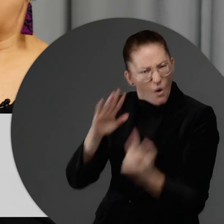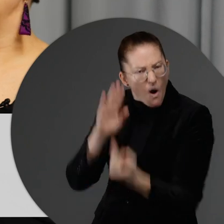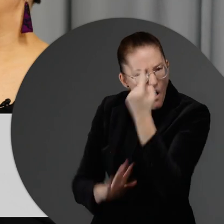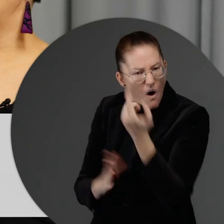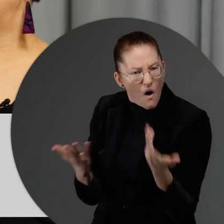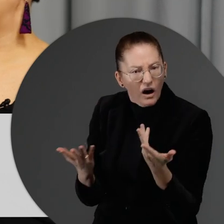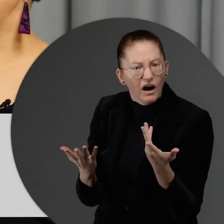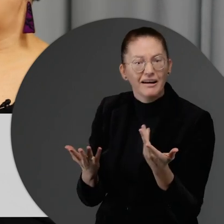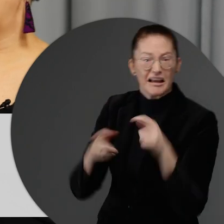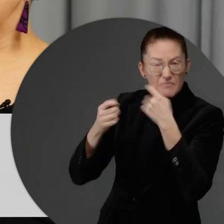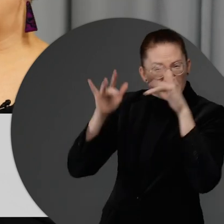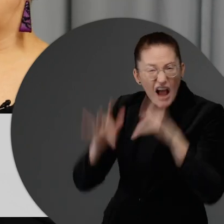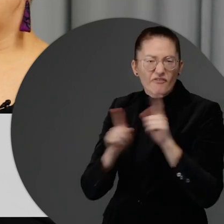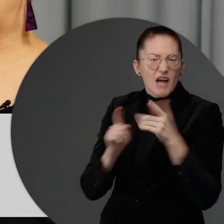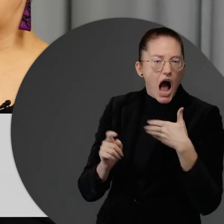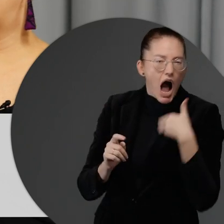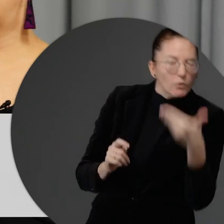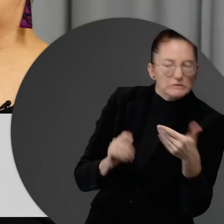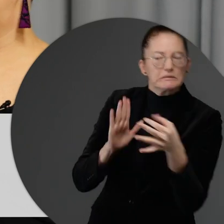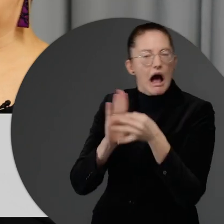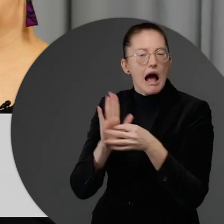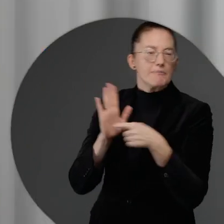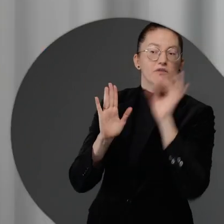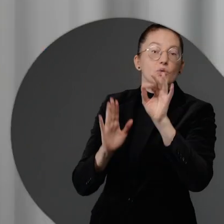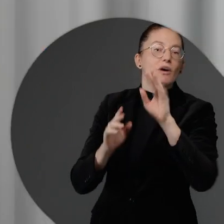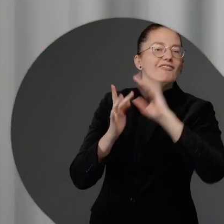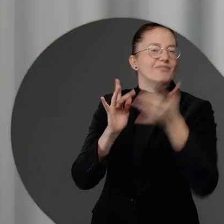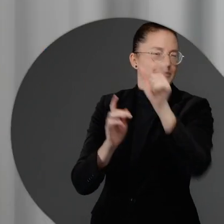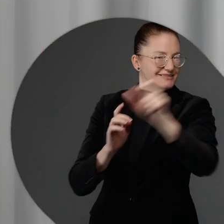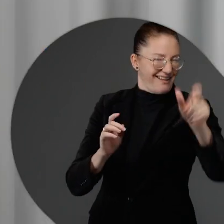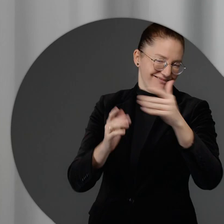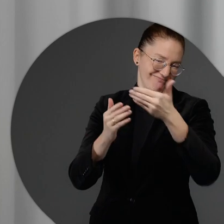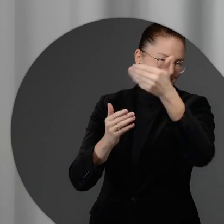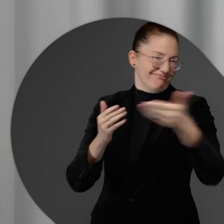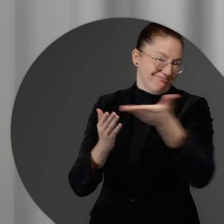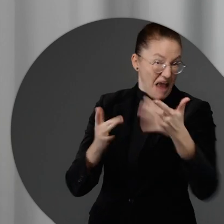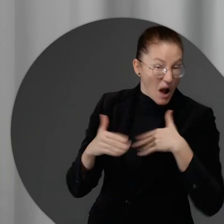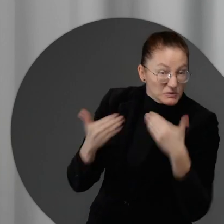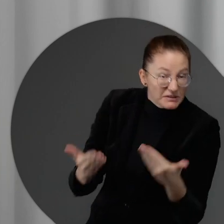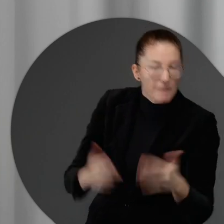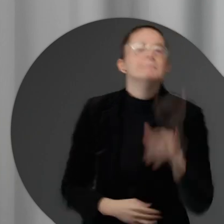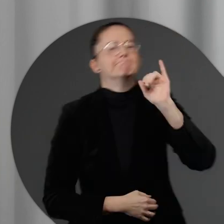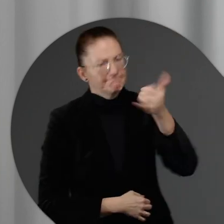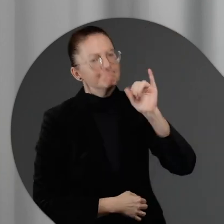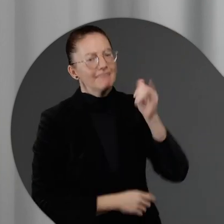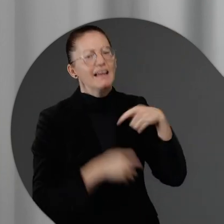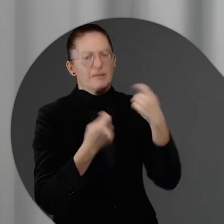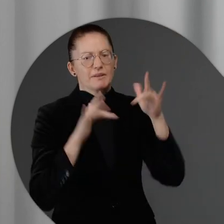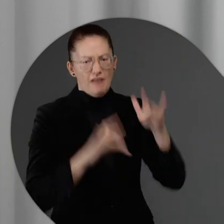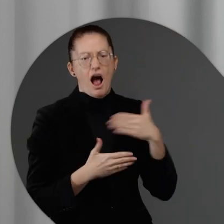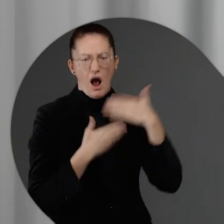machen, ist relativ hoch. Gibt es da Ausnahmen für die Webseitenanbieter? Ja, das Webzugänglichkeitsgesetz sieht eine Reihe von Ausnahmen